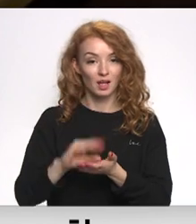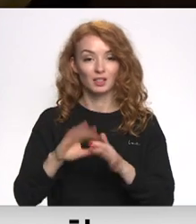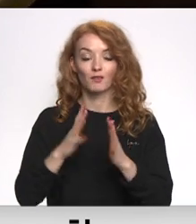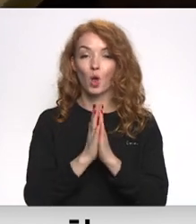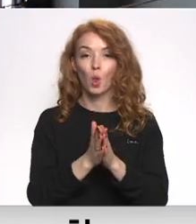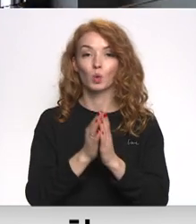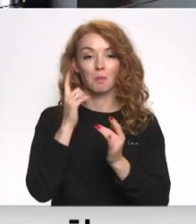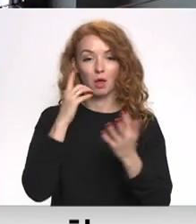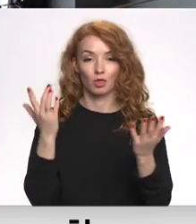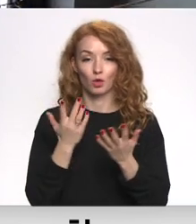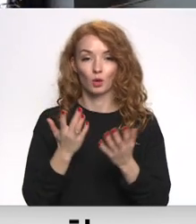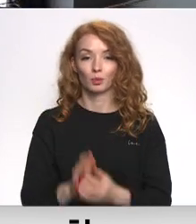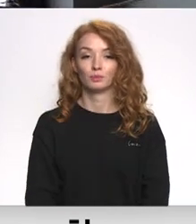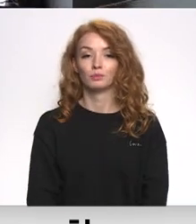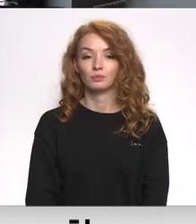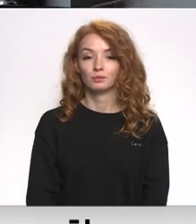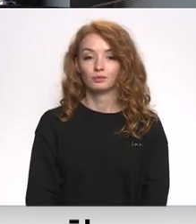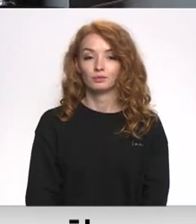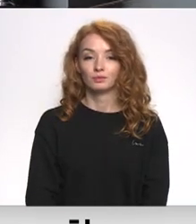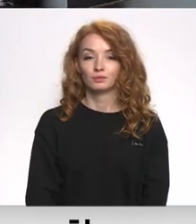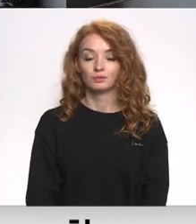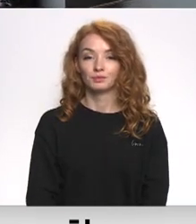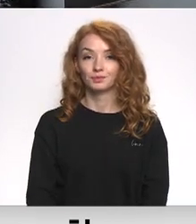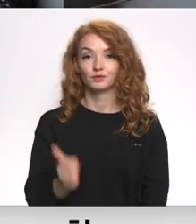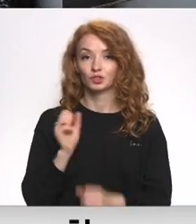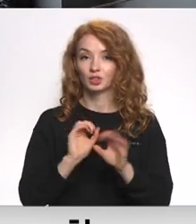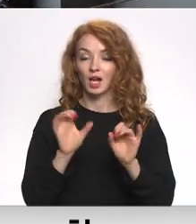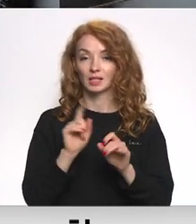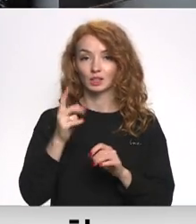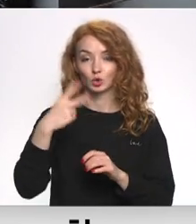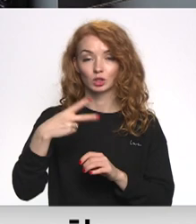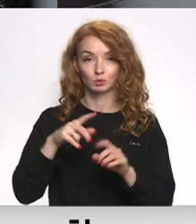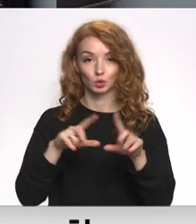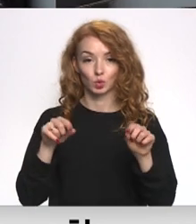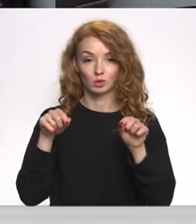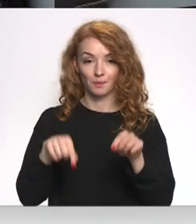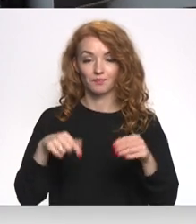lūgt padomu. Apvienotā karalistā ir 20 skolas. Mums ir apmēram